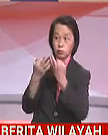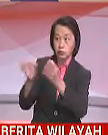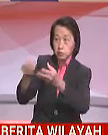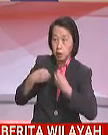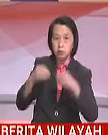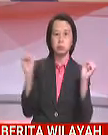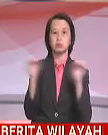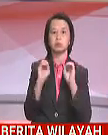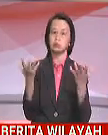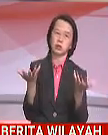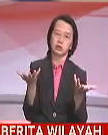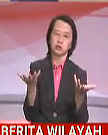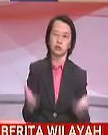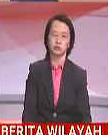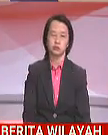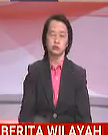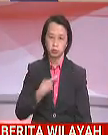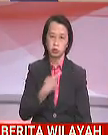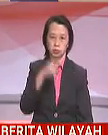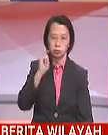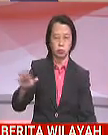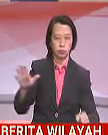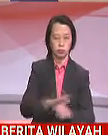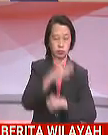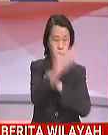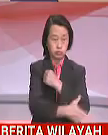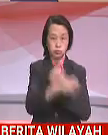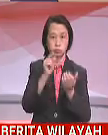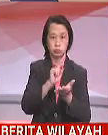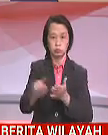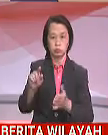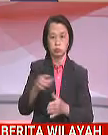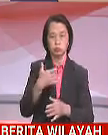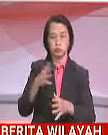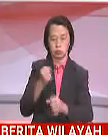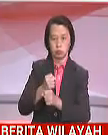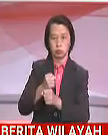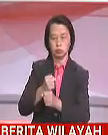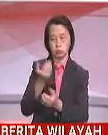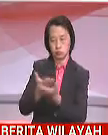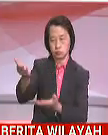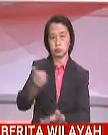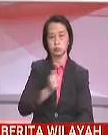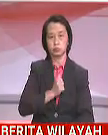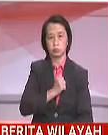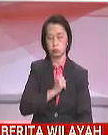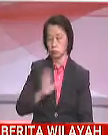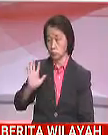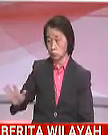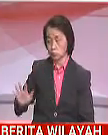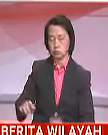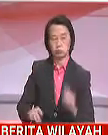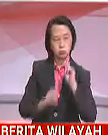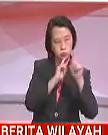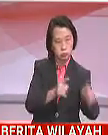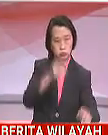dapat, kena beli sendiri. We are full paying country in COVAX. We don't get anything free. Beliau mengulas persoalan Dato' Sri Anwar